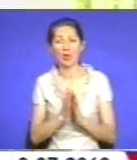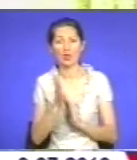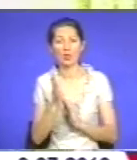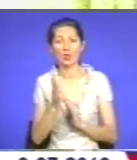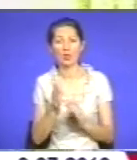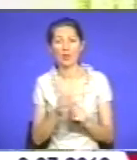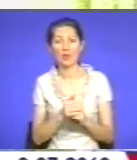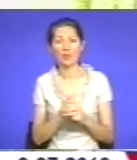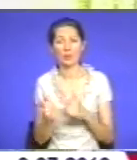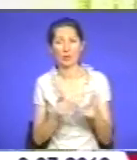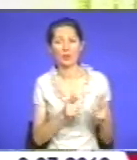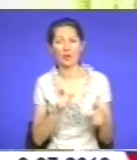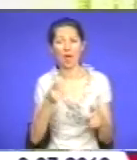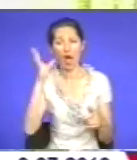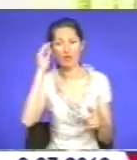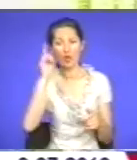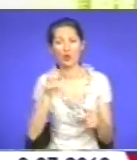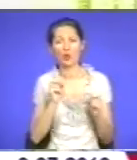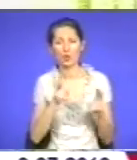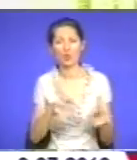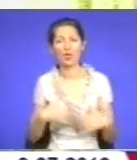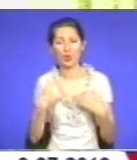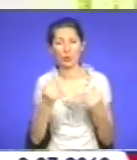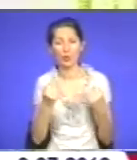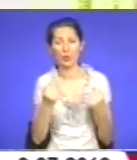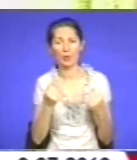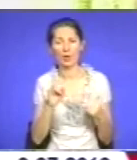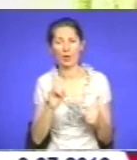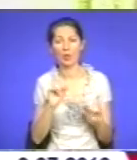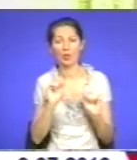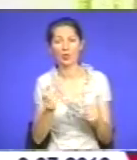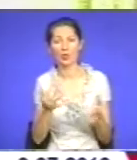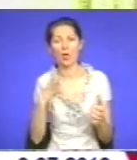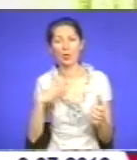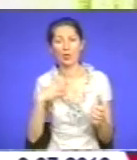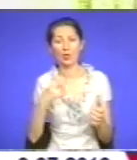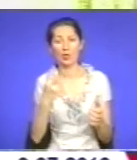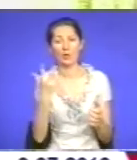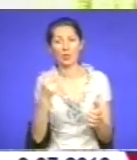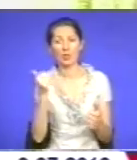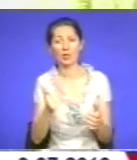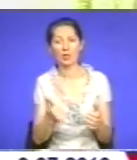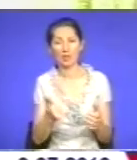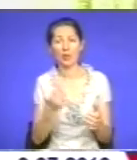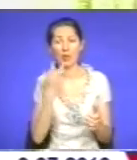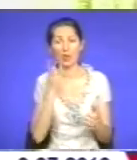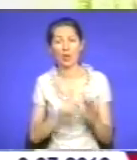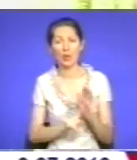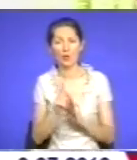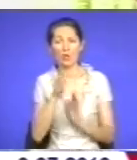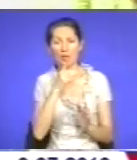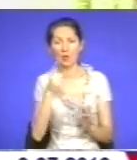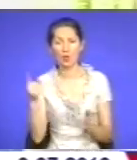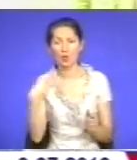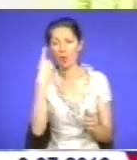тому я вважаю, що ризикувати здоров'ям і можна ще почекати 2-3 тижні, так, коли почнеться сезон,